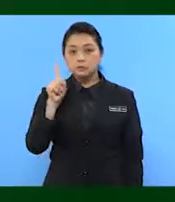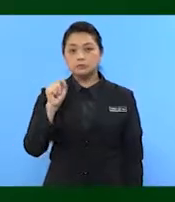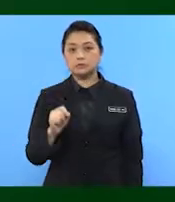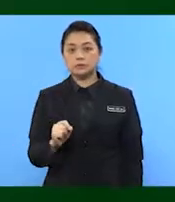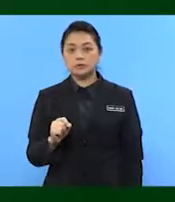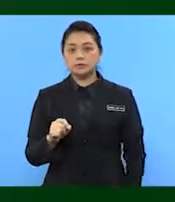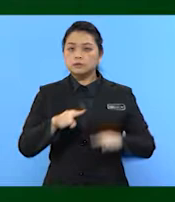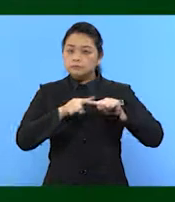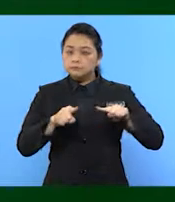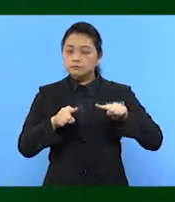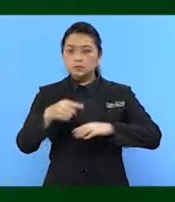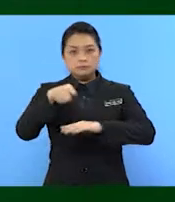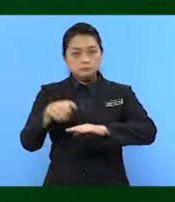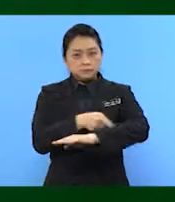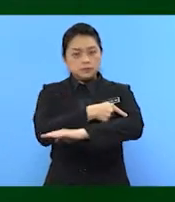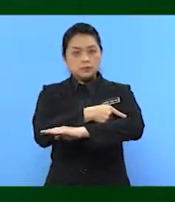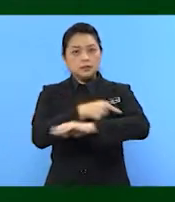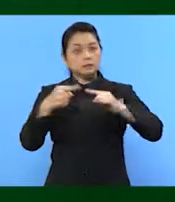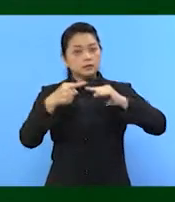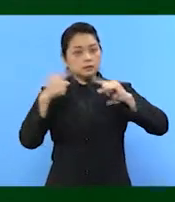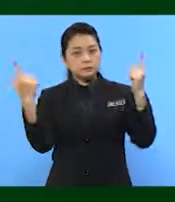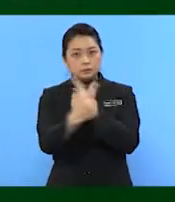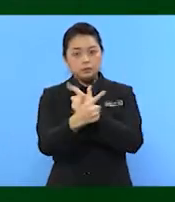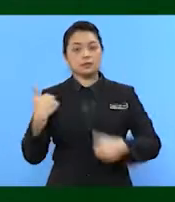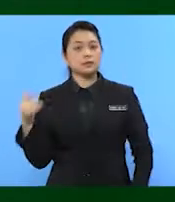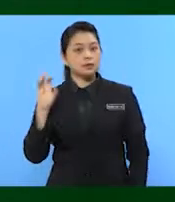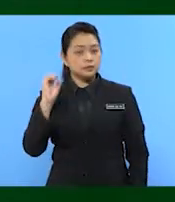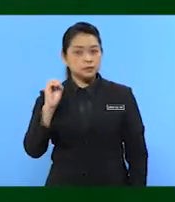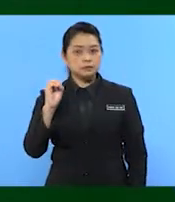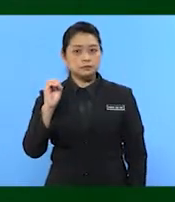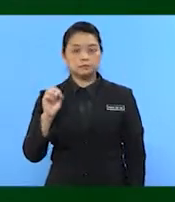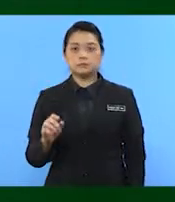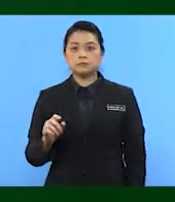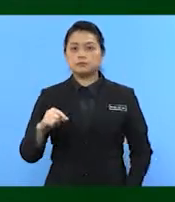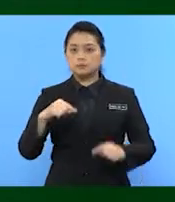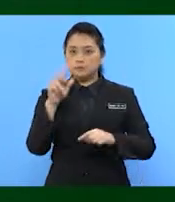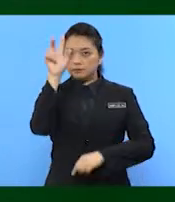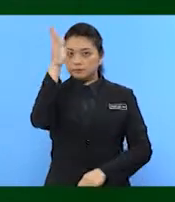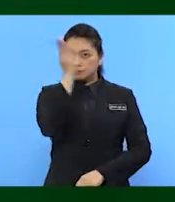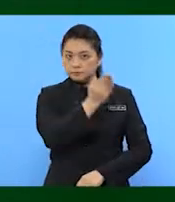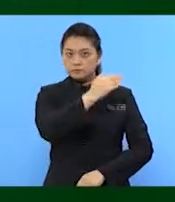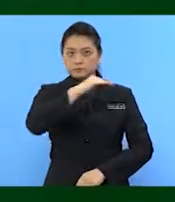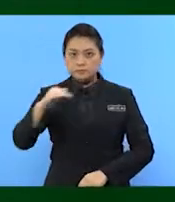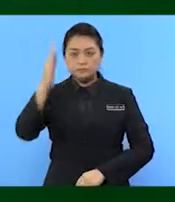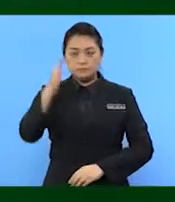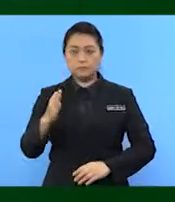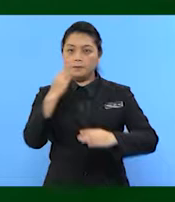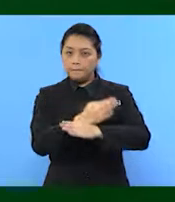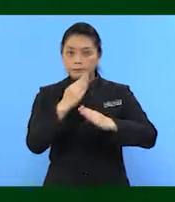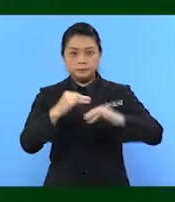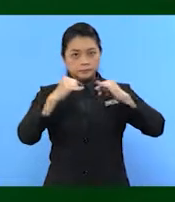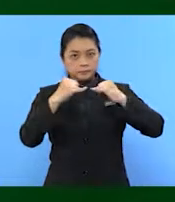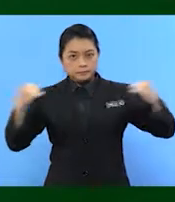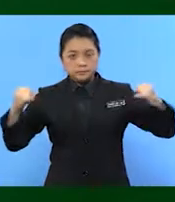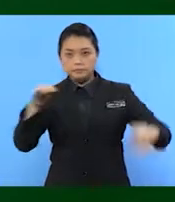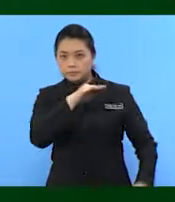sedangkan panjang bertentangan ialah sifar unit. Ketiga-tiga sisi itu membentuk satu garis lurus